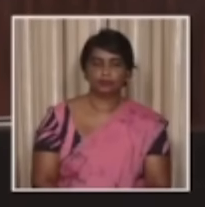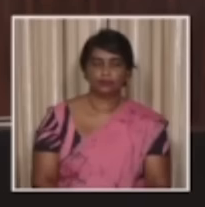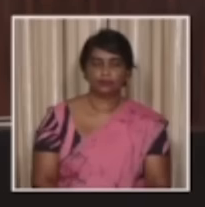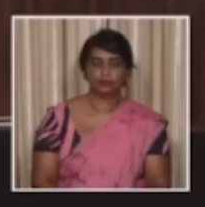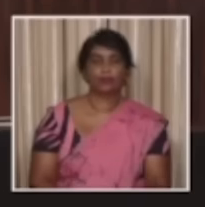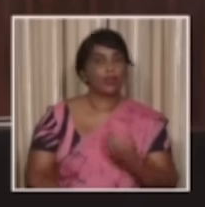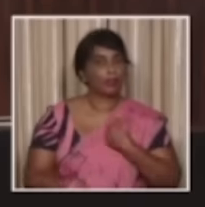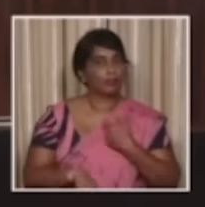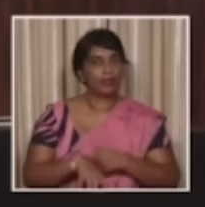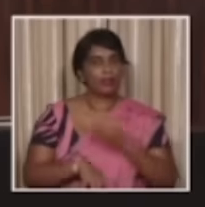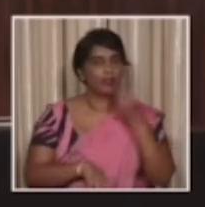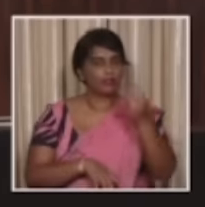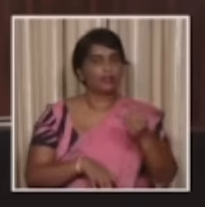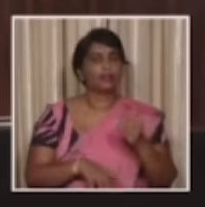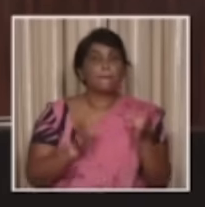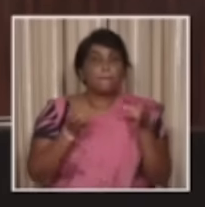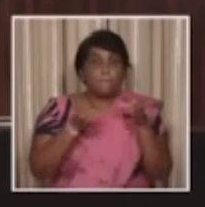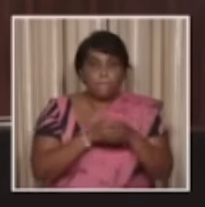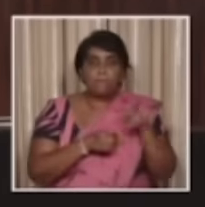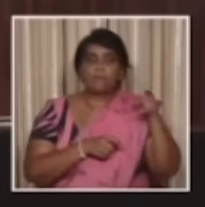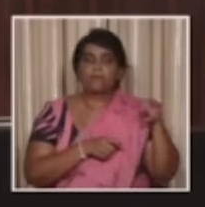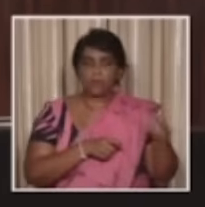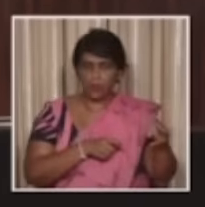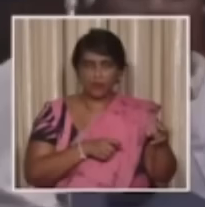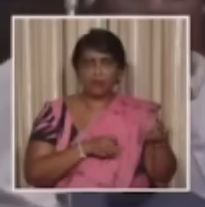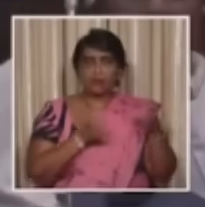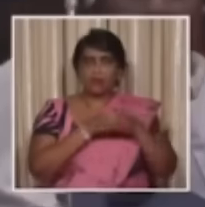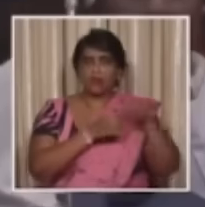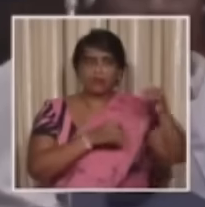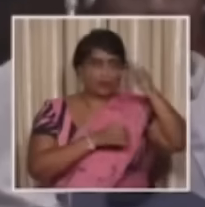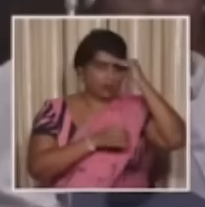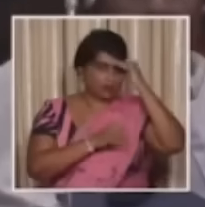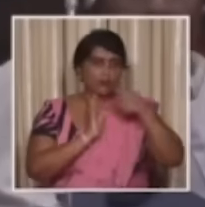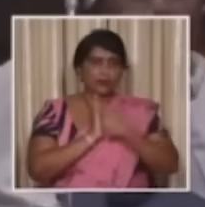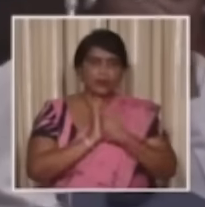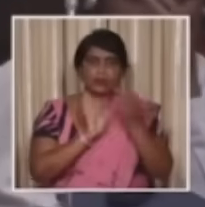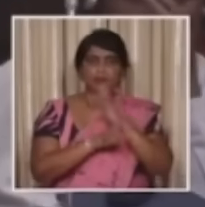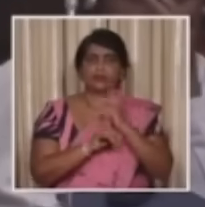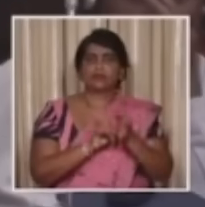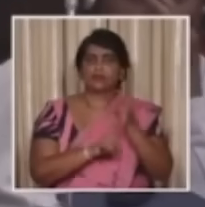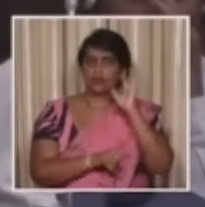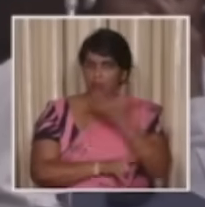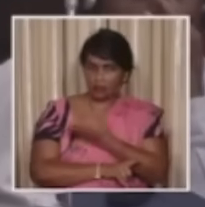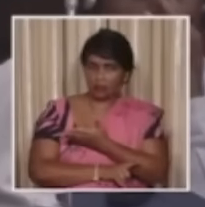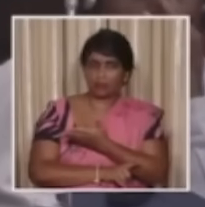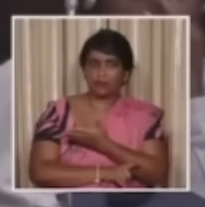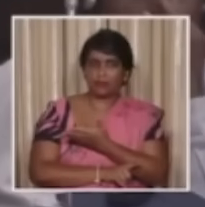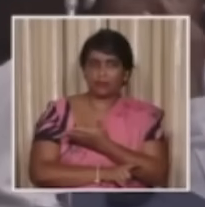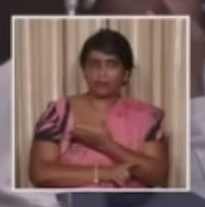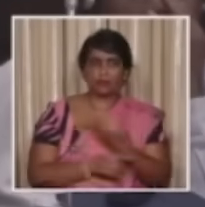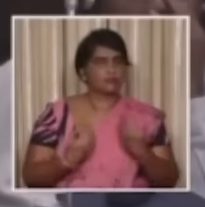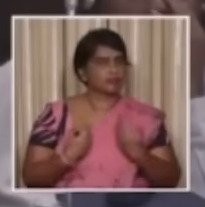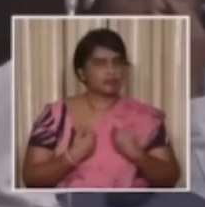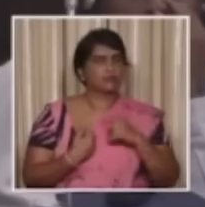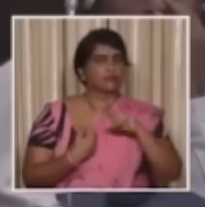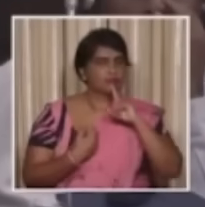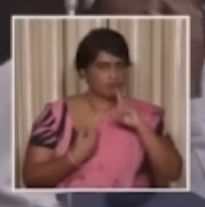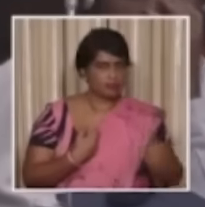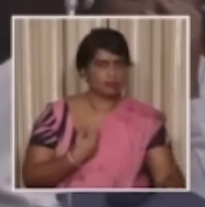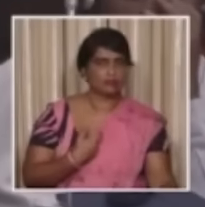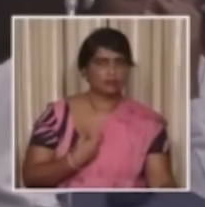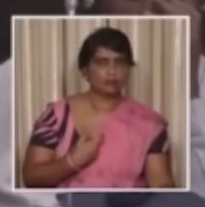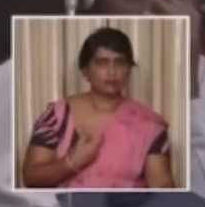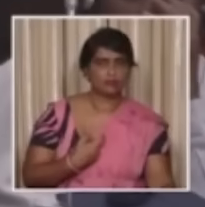අපි වෙලාව දෙන්න තීඩේ කුලේ පක්ෂයට. ඔව්. ඒතර පක්ෂිනලා කියා ගරු හිටපු ජනාධිපතිතුමා. හරි හරි මන්. මම ඉල්ලීමක් කරනවා මේ